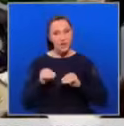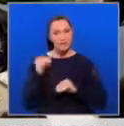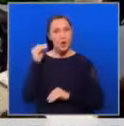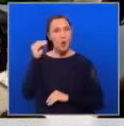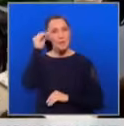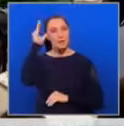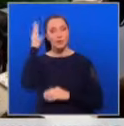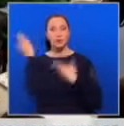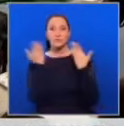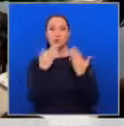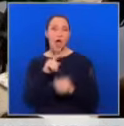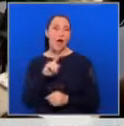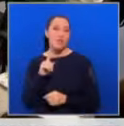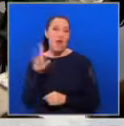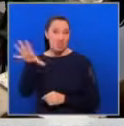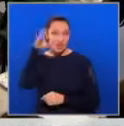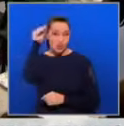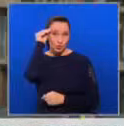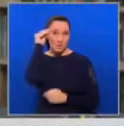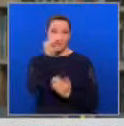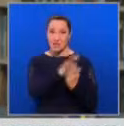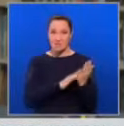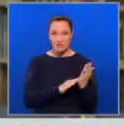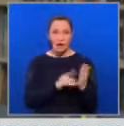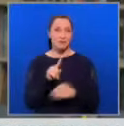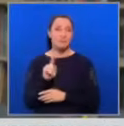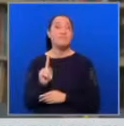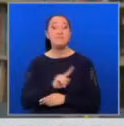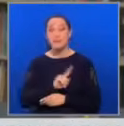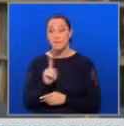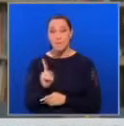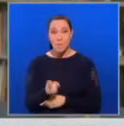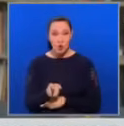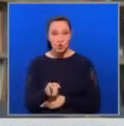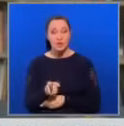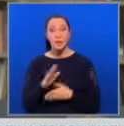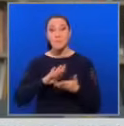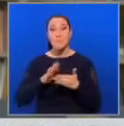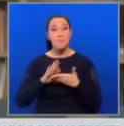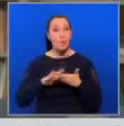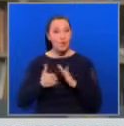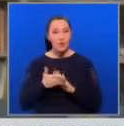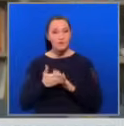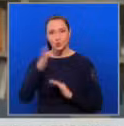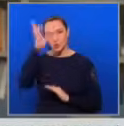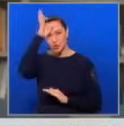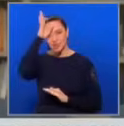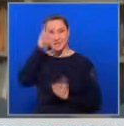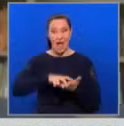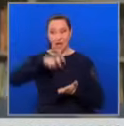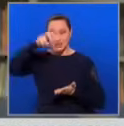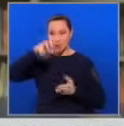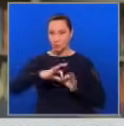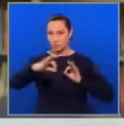компетентности в училище а не на наизустяване на материала не можеш да подготвиш учениците на скок